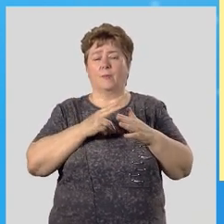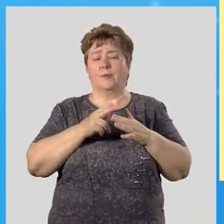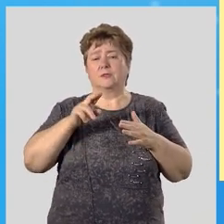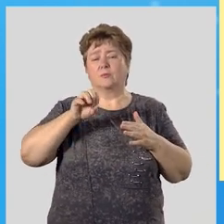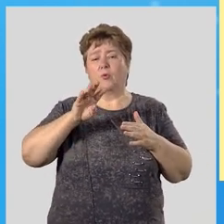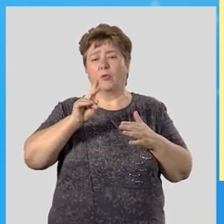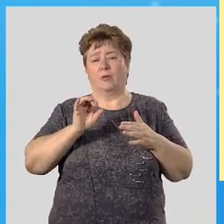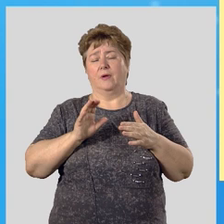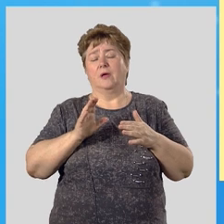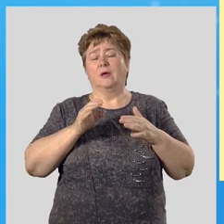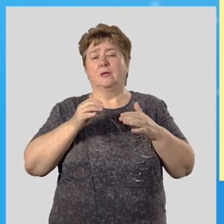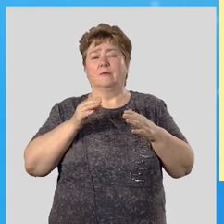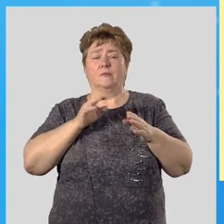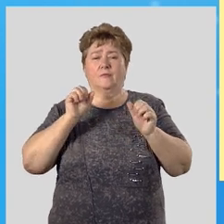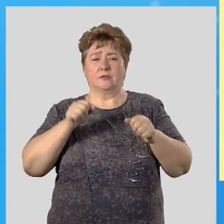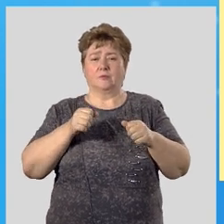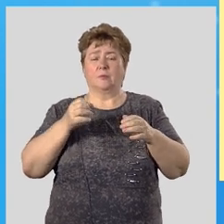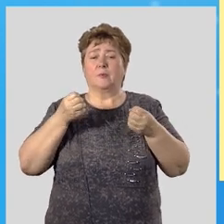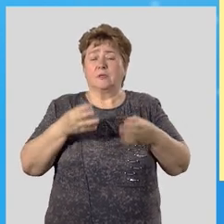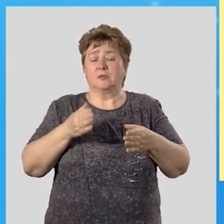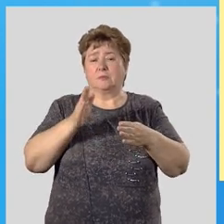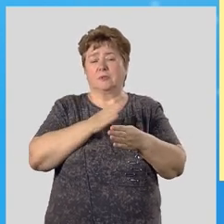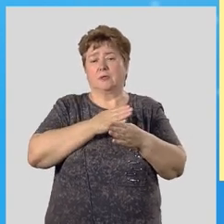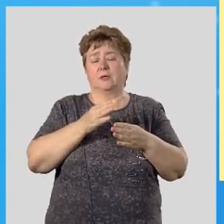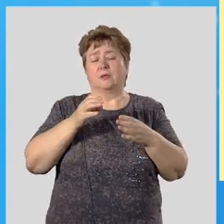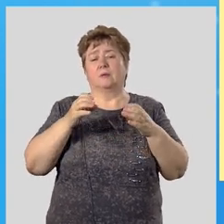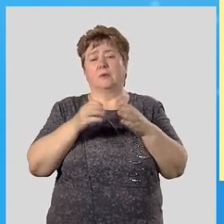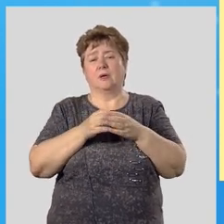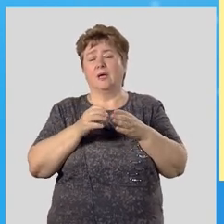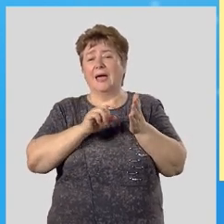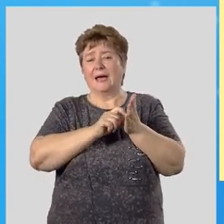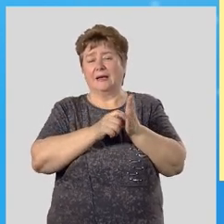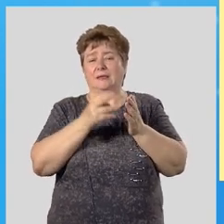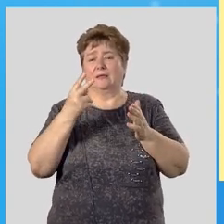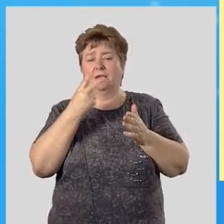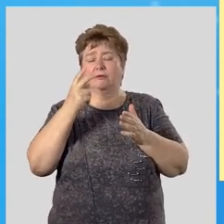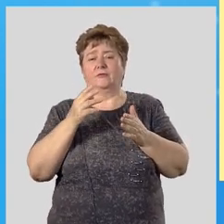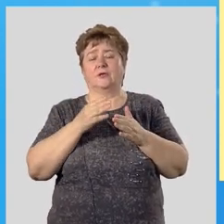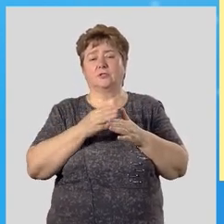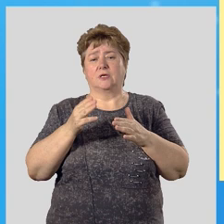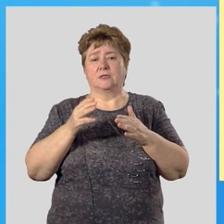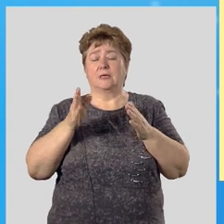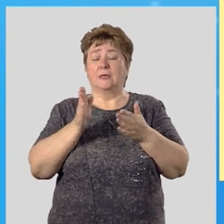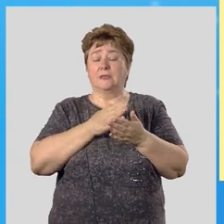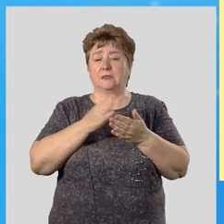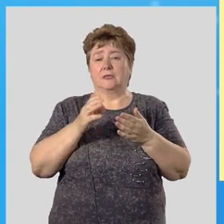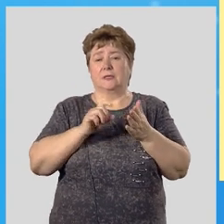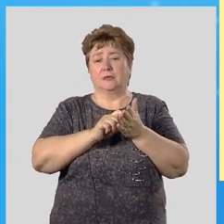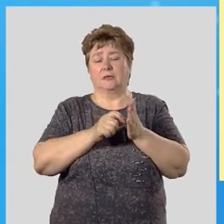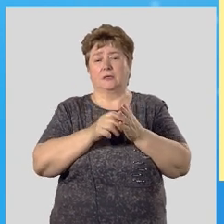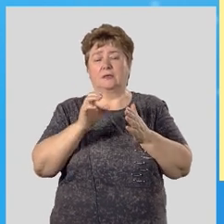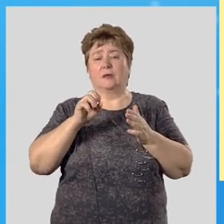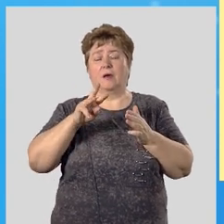бесполым способом – простым делением клетки на две части. Деление клетки